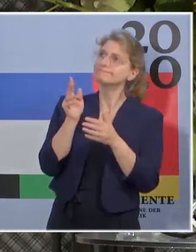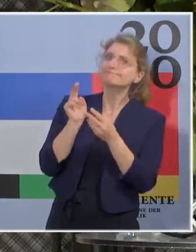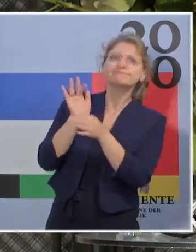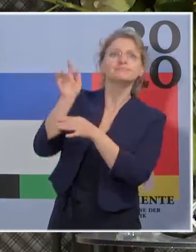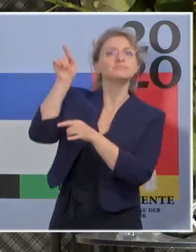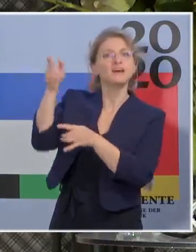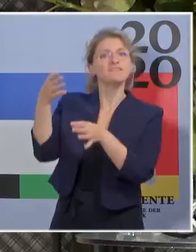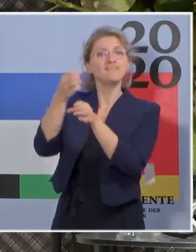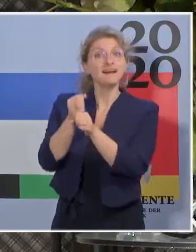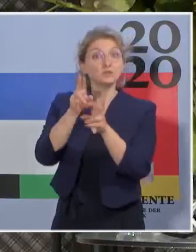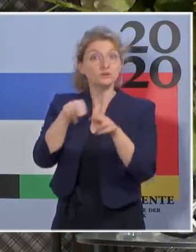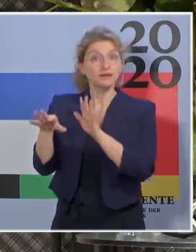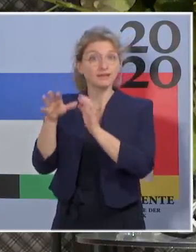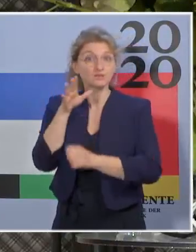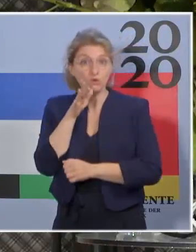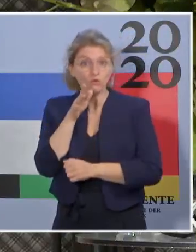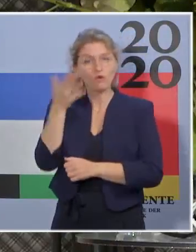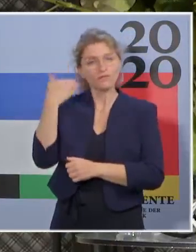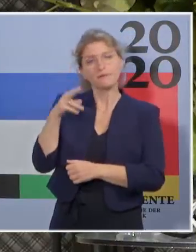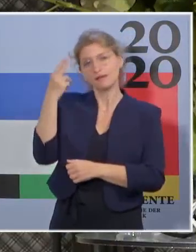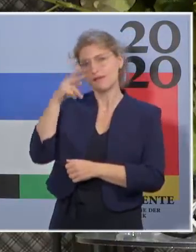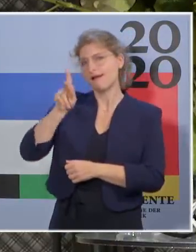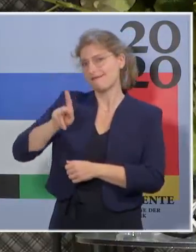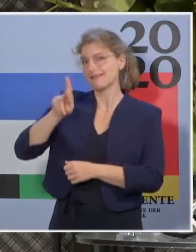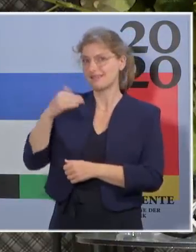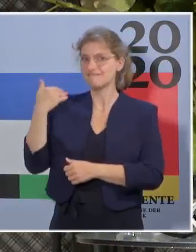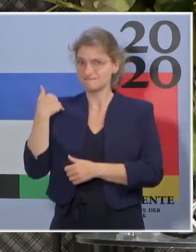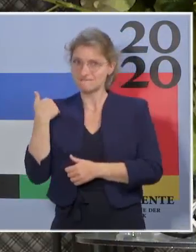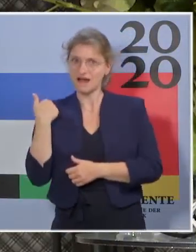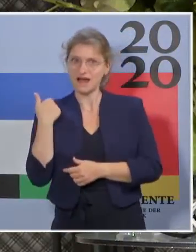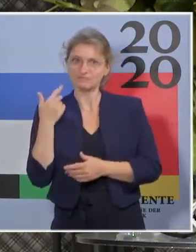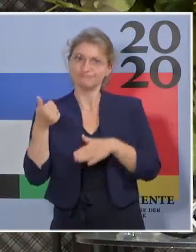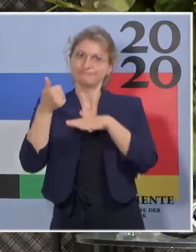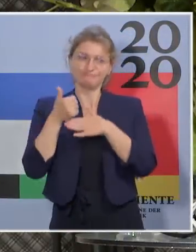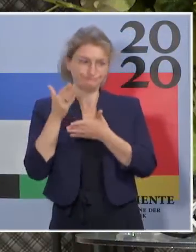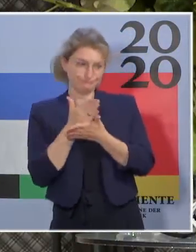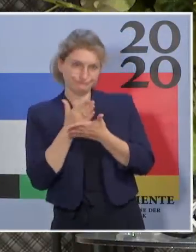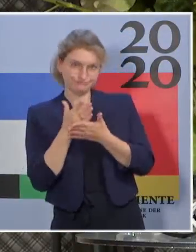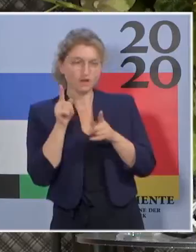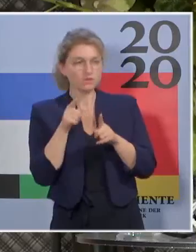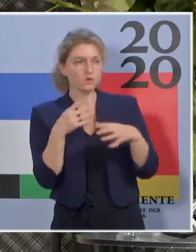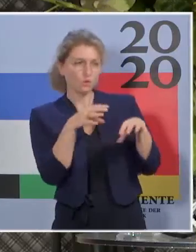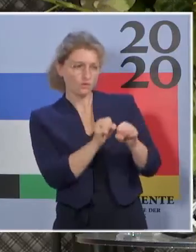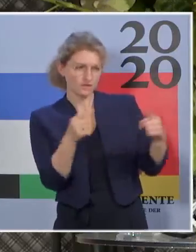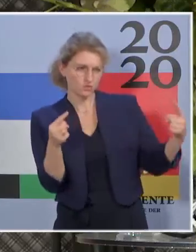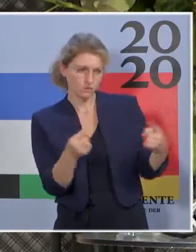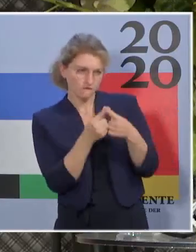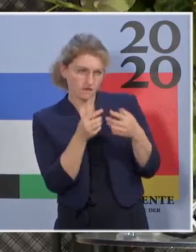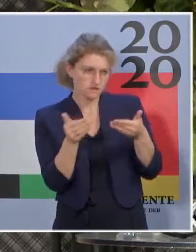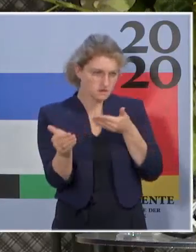war Hans Kelsen Referent in dieser Causa. Und im Rahmen eines Kompetenzkonfliktes hat Hans